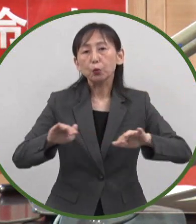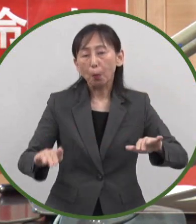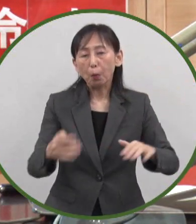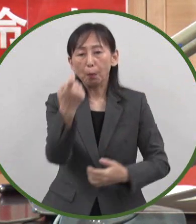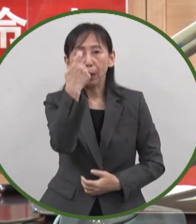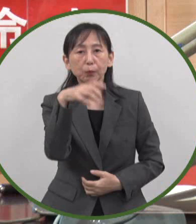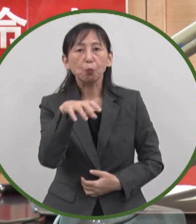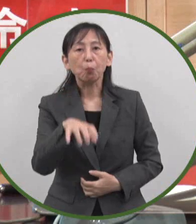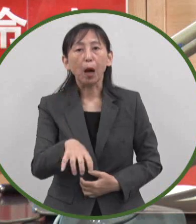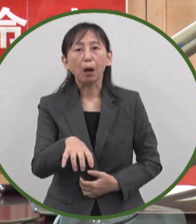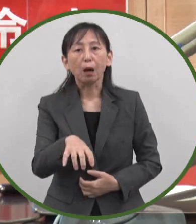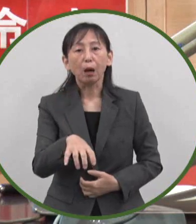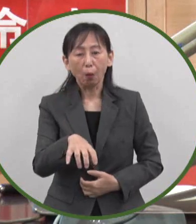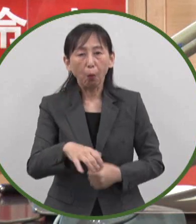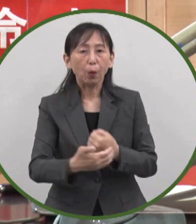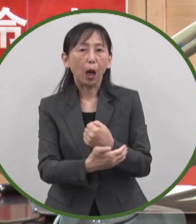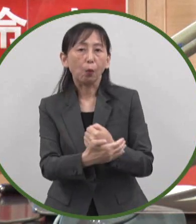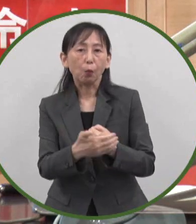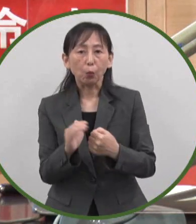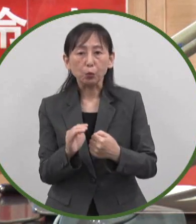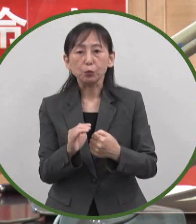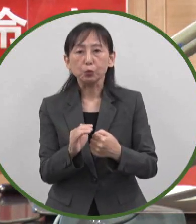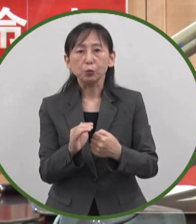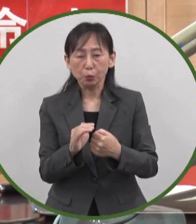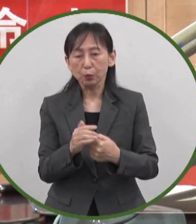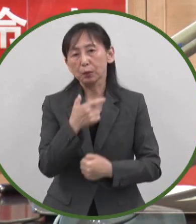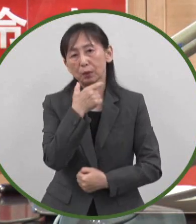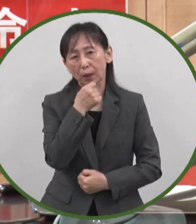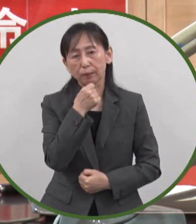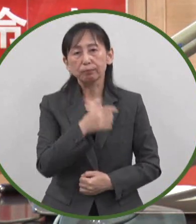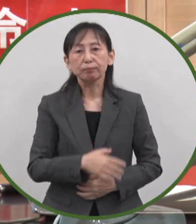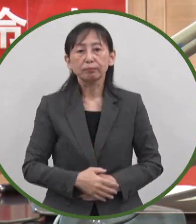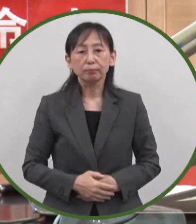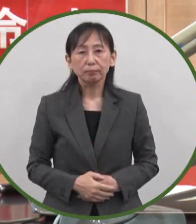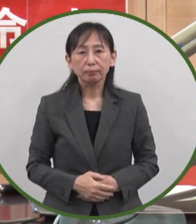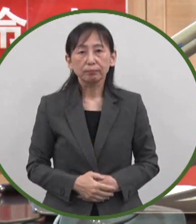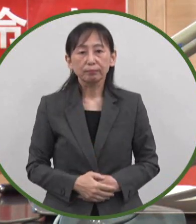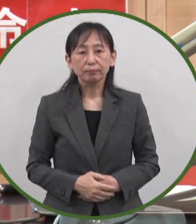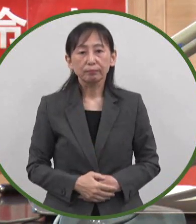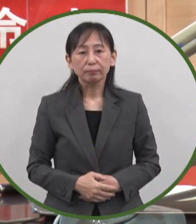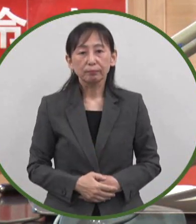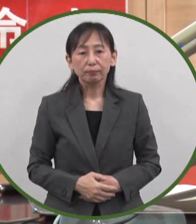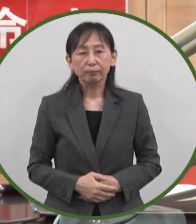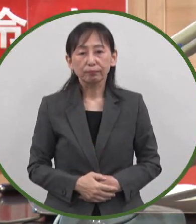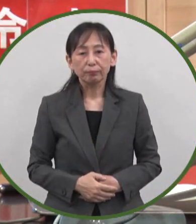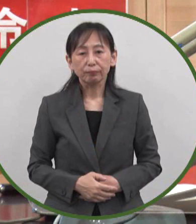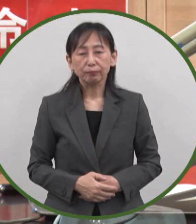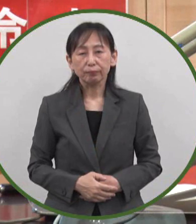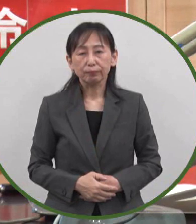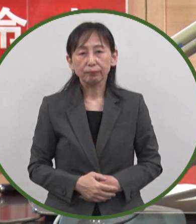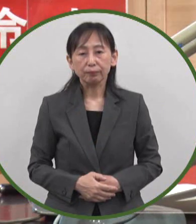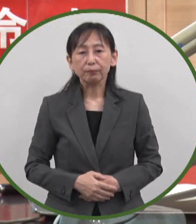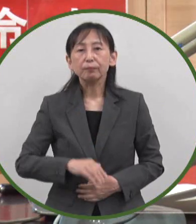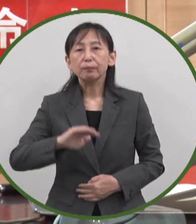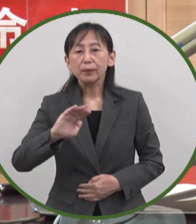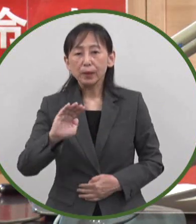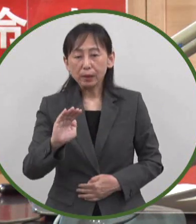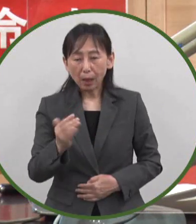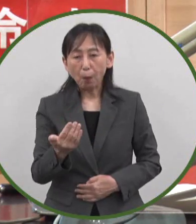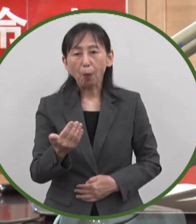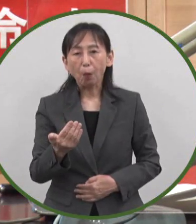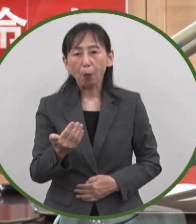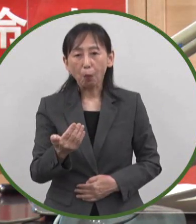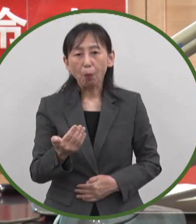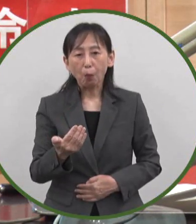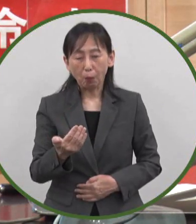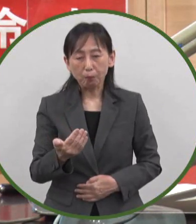場をしっかりと確保するということであります。まあ、ただあのまだこの感染のこ